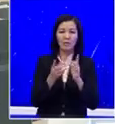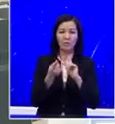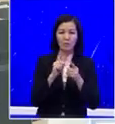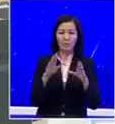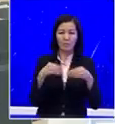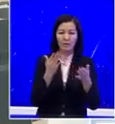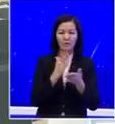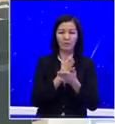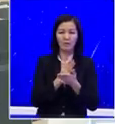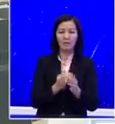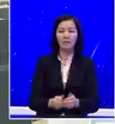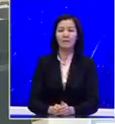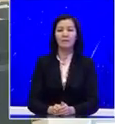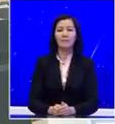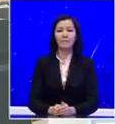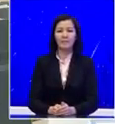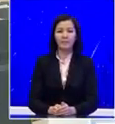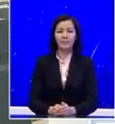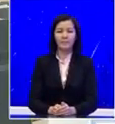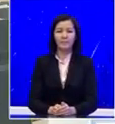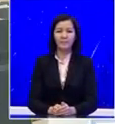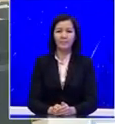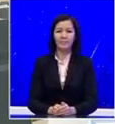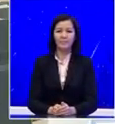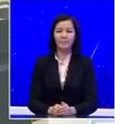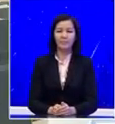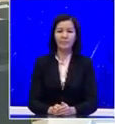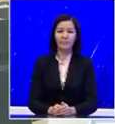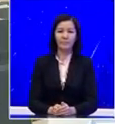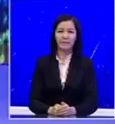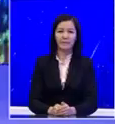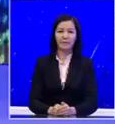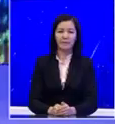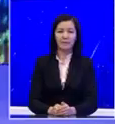беріліп жатыр. Амина Құдайберген, Әсет Дүйсенбек, Жетісу арнасы.